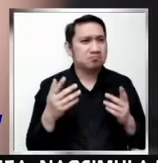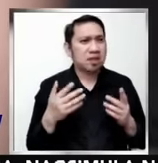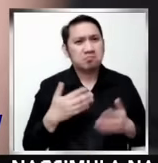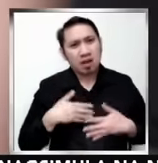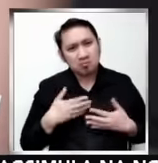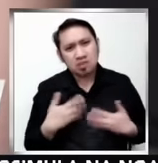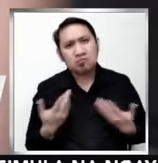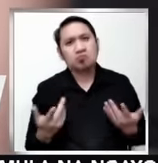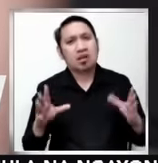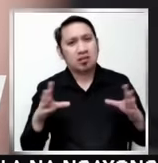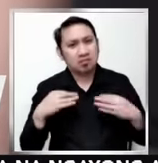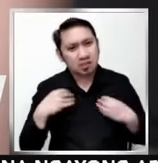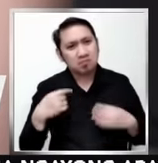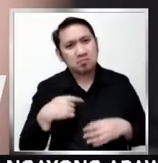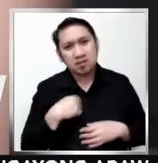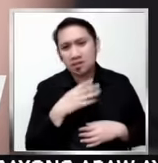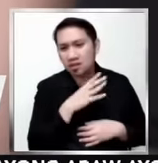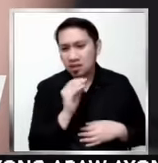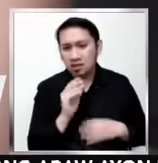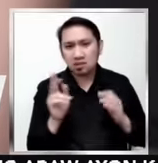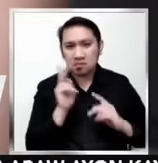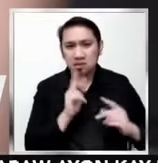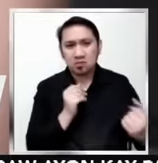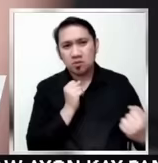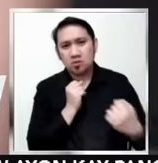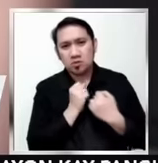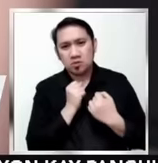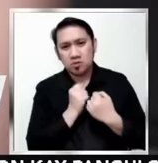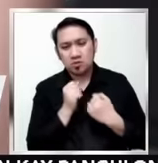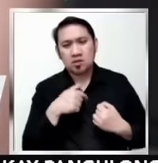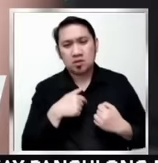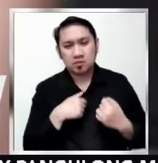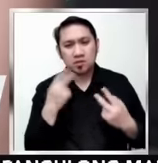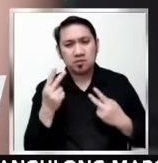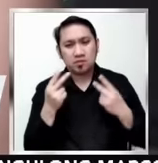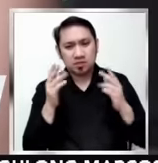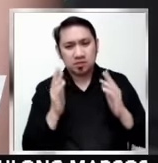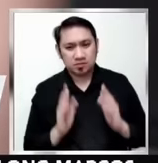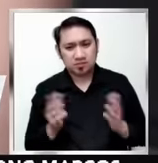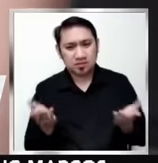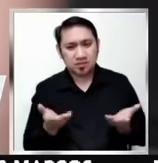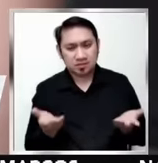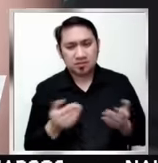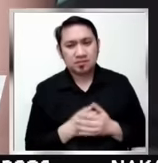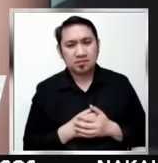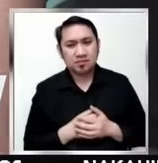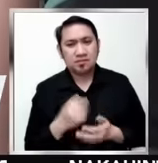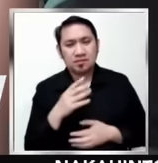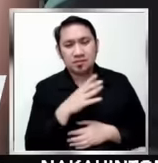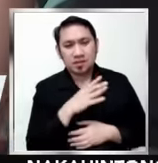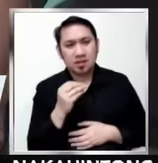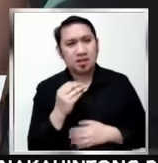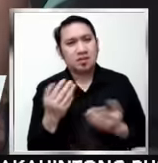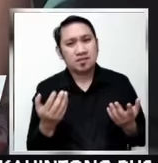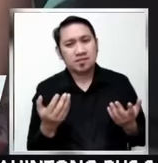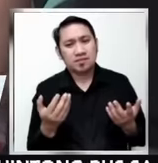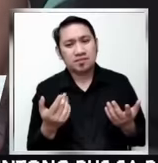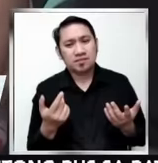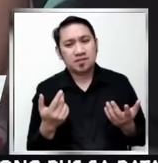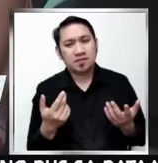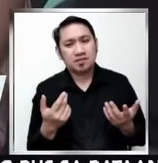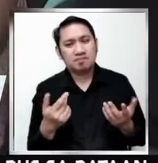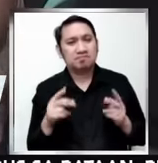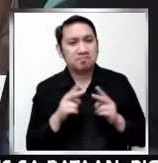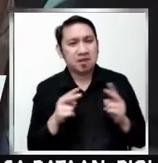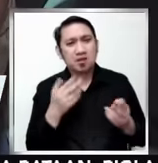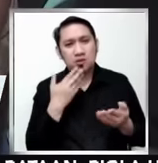mga taong sumuporta po sa akin para po mag-guest po ako dito sa Black Rider. Tsaka nakakatawa po yung rating namin na